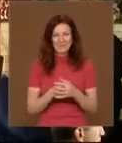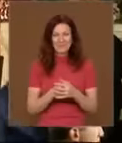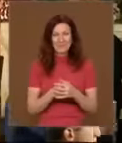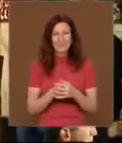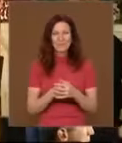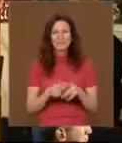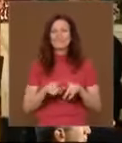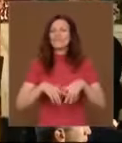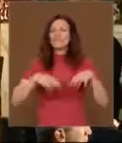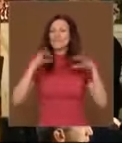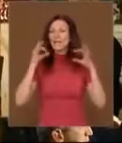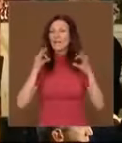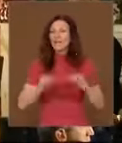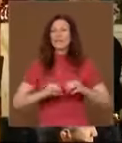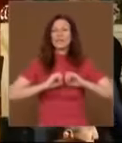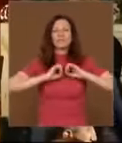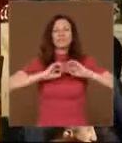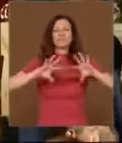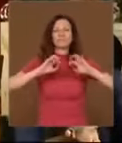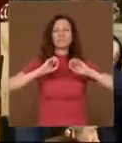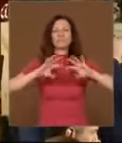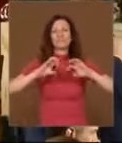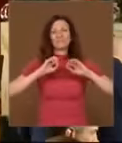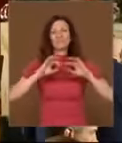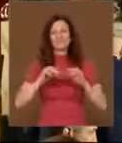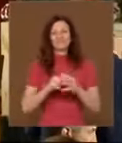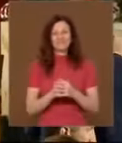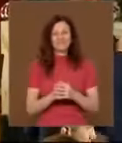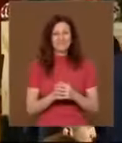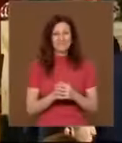като тържествено възвестяване на Христовото възкресение.